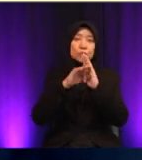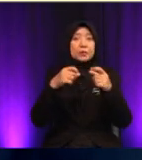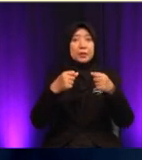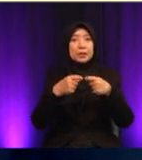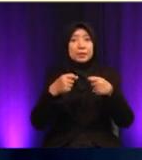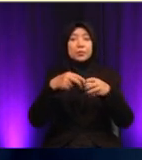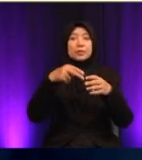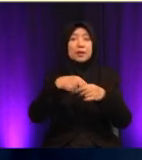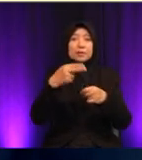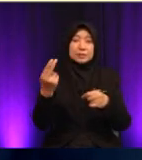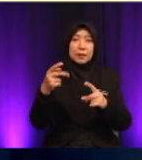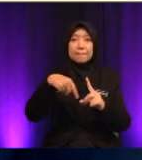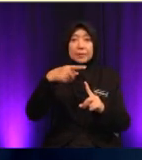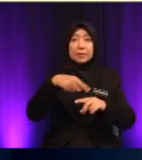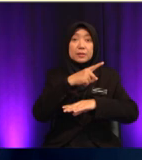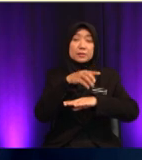mana apabila